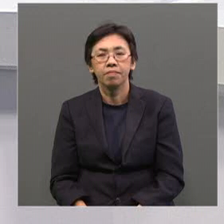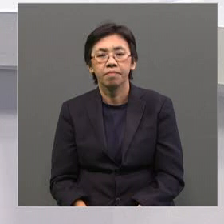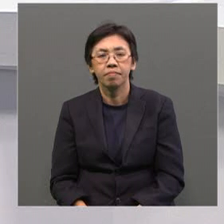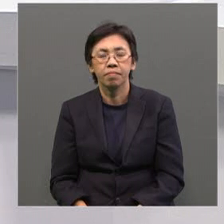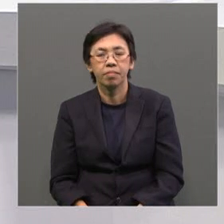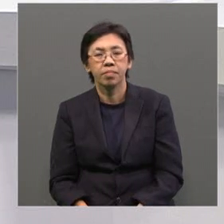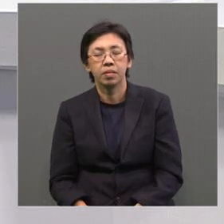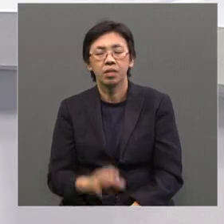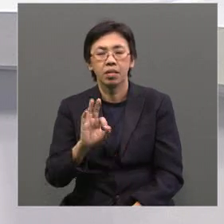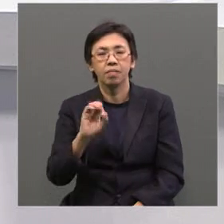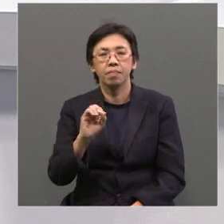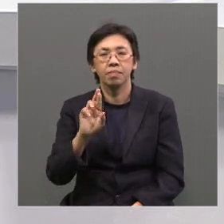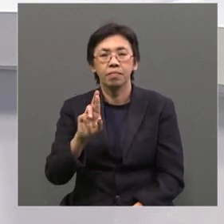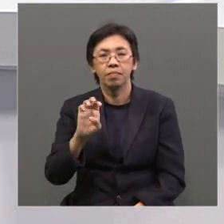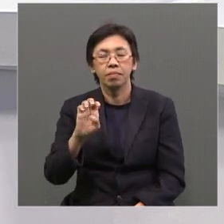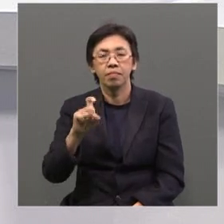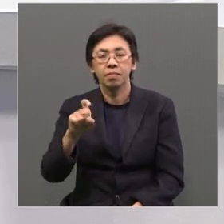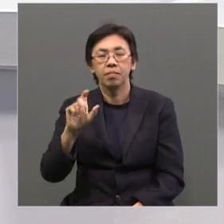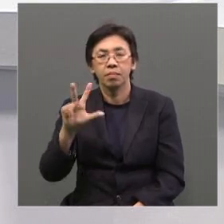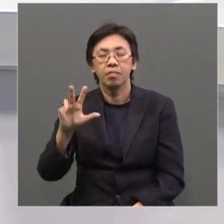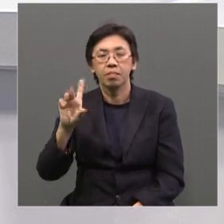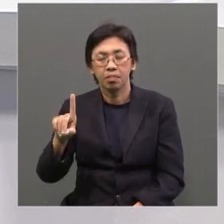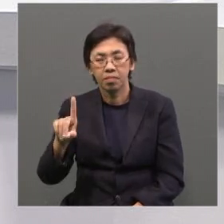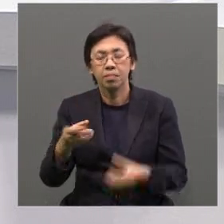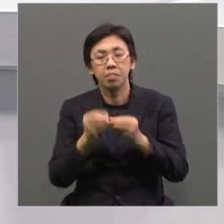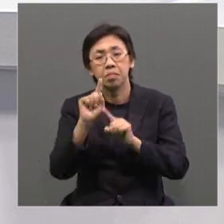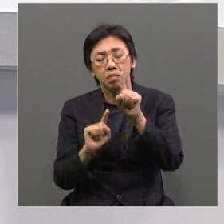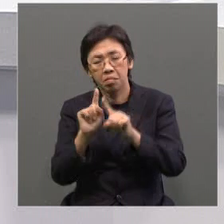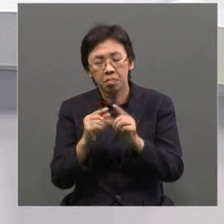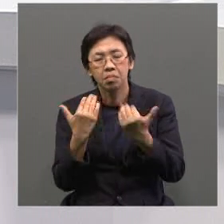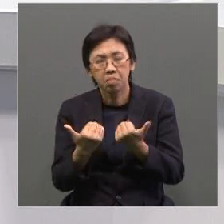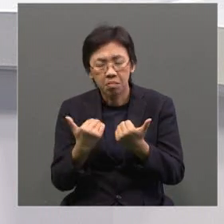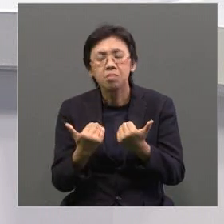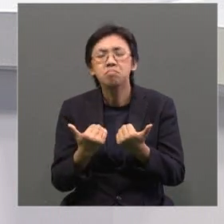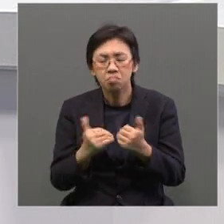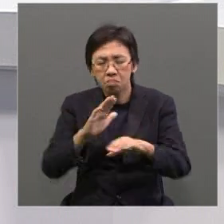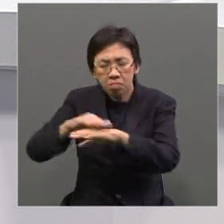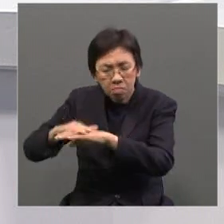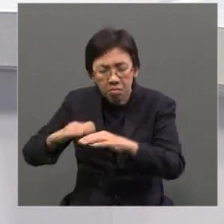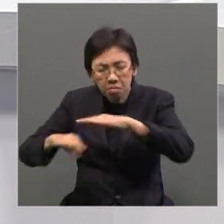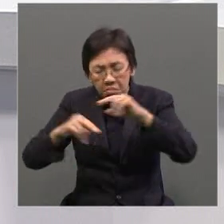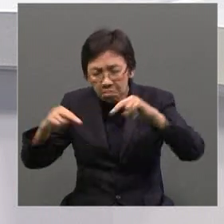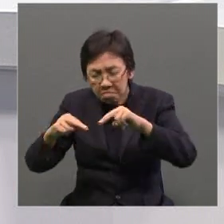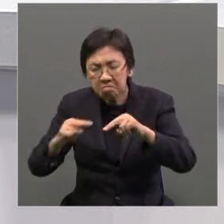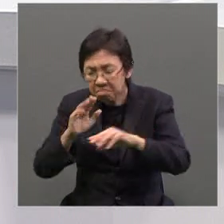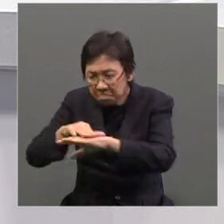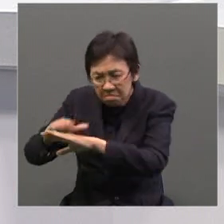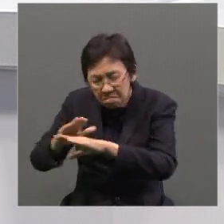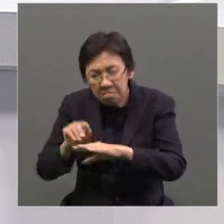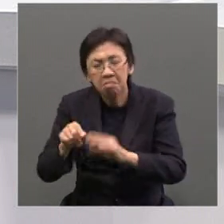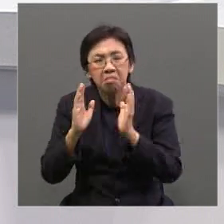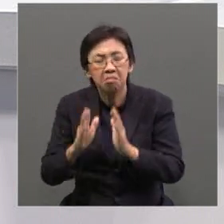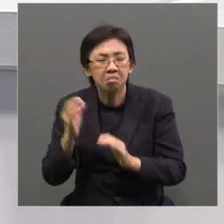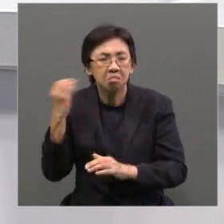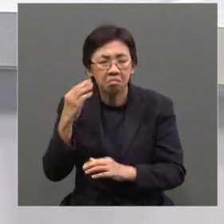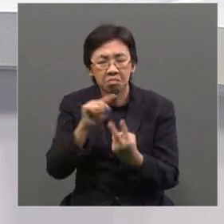มาดูเรื่องของคดี Forex 3D นะครับที่เรารายงานข่าวไปล็อตล่าสุดที่มีการออกหมายเรียกพยานมาเนี่ยมีคนดังเข้าไปเกี่ยวข้อ